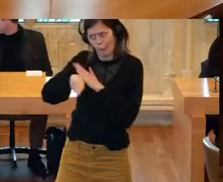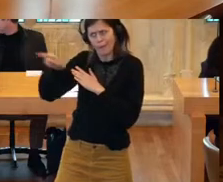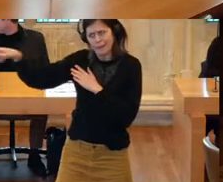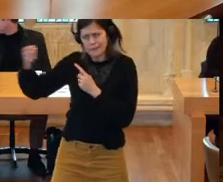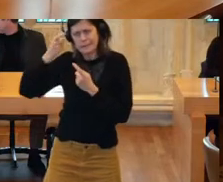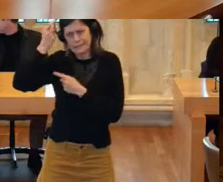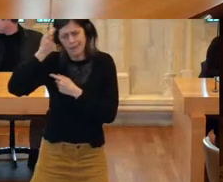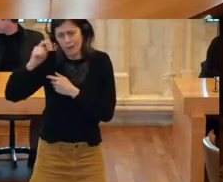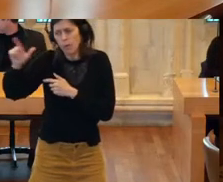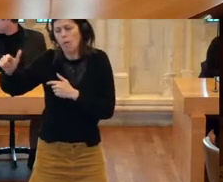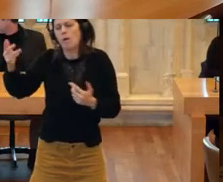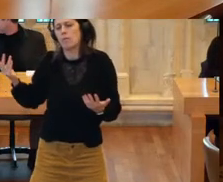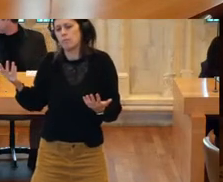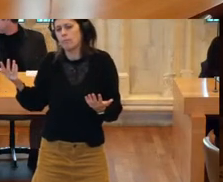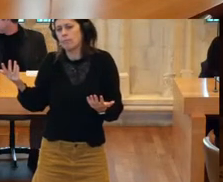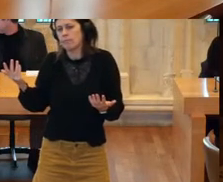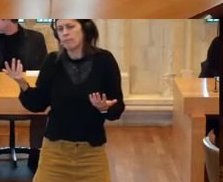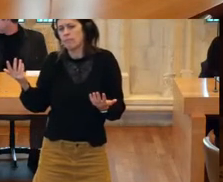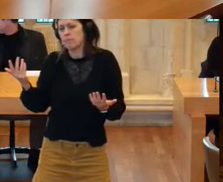pensé et